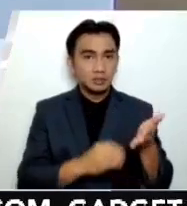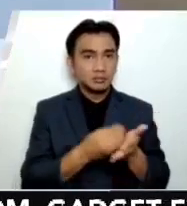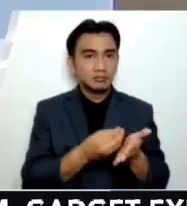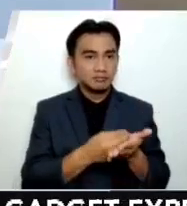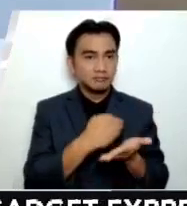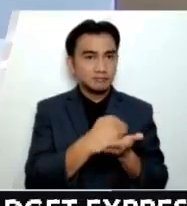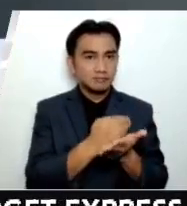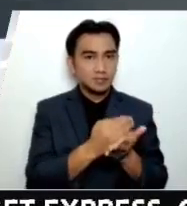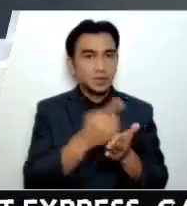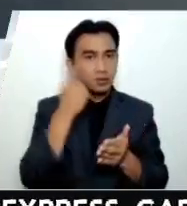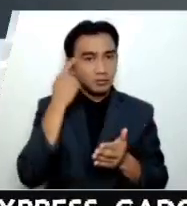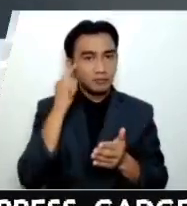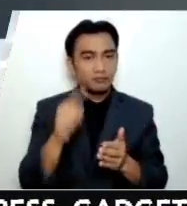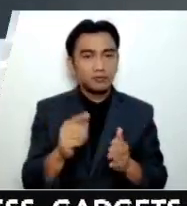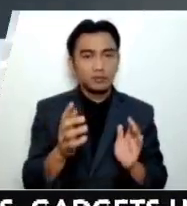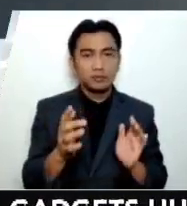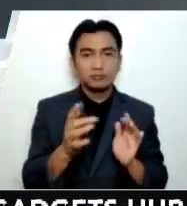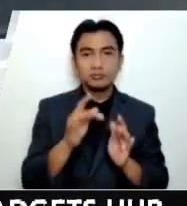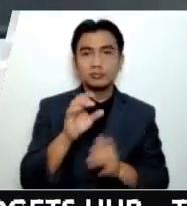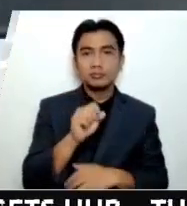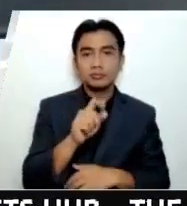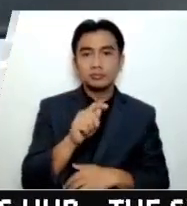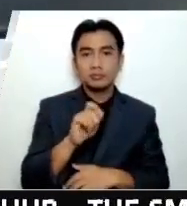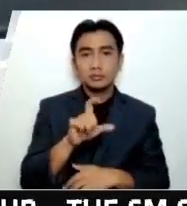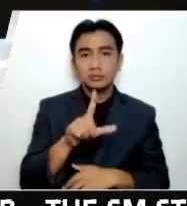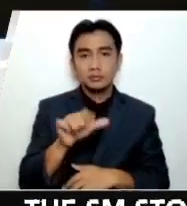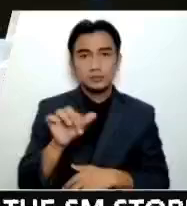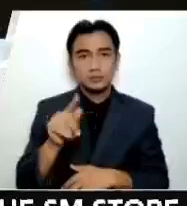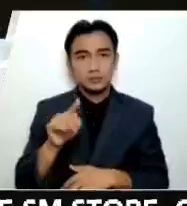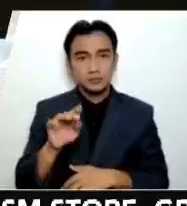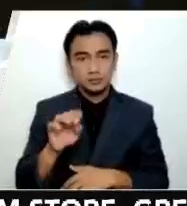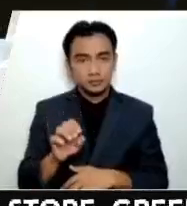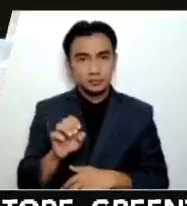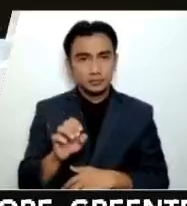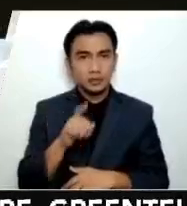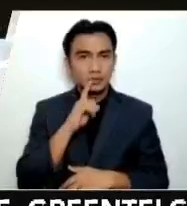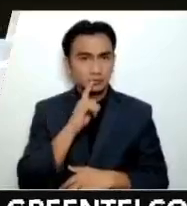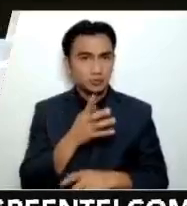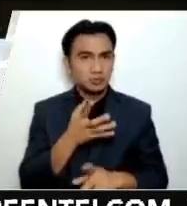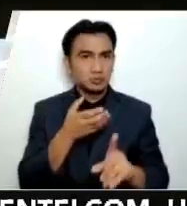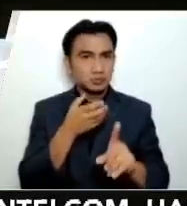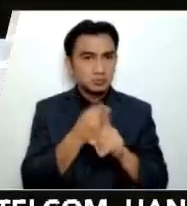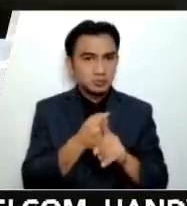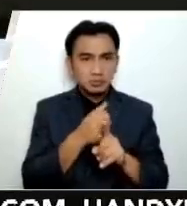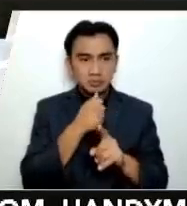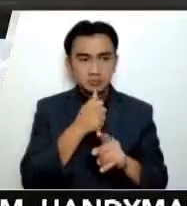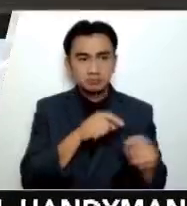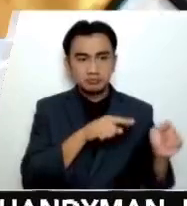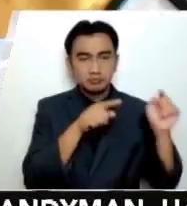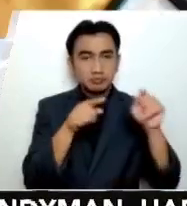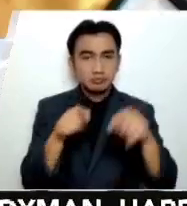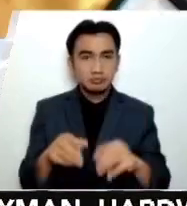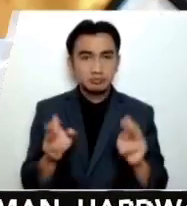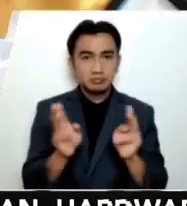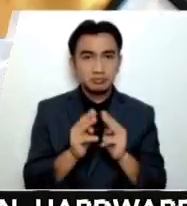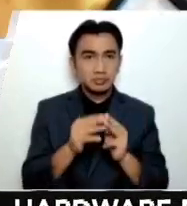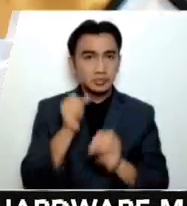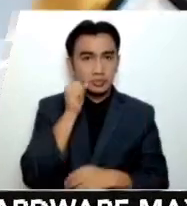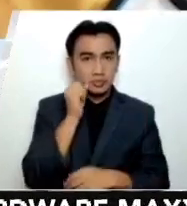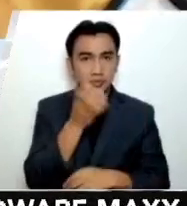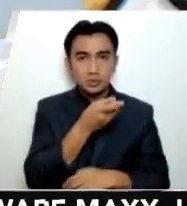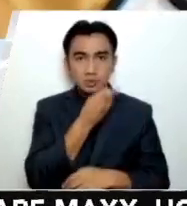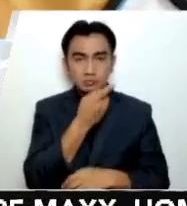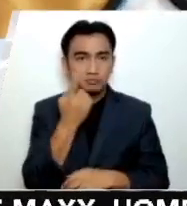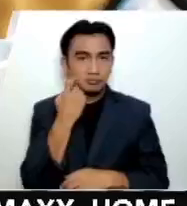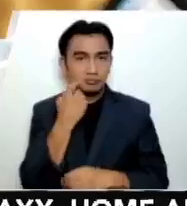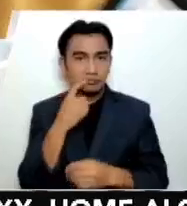satellite offices ng OVP. Nang tanungin kung nakakaapekto ang hindi pagsipot ni Vice President Sara Duterte sa naging desisyon